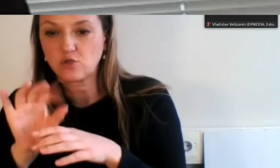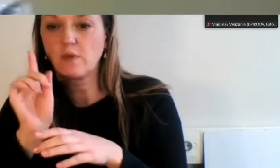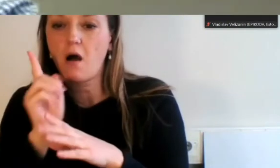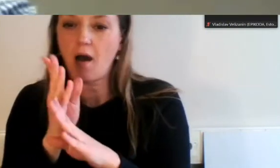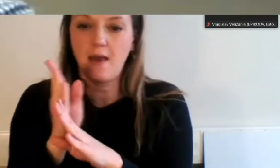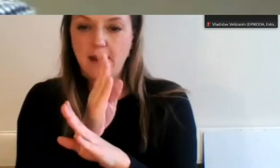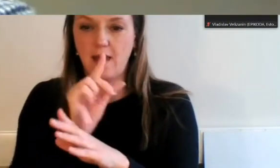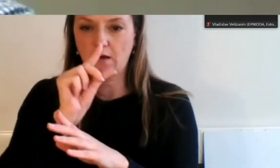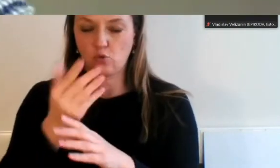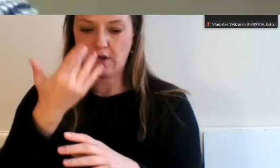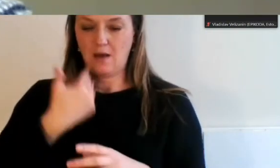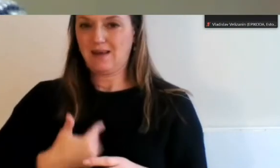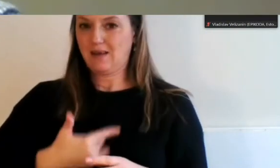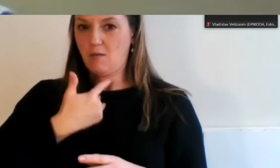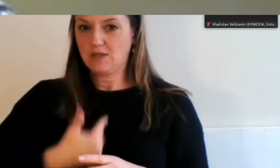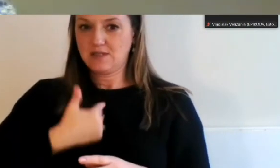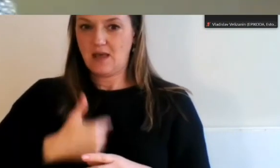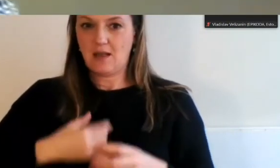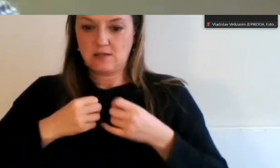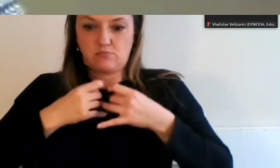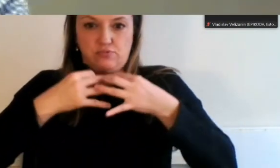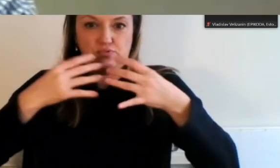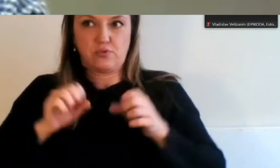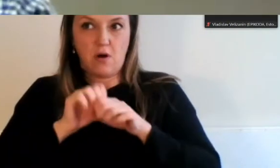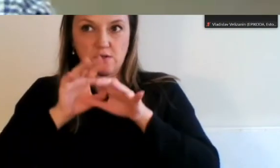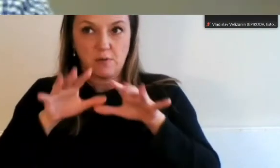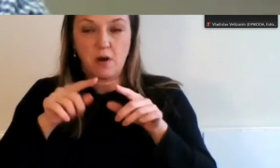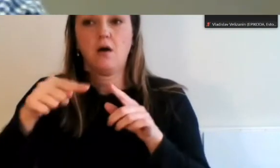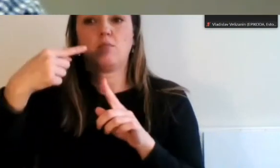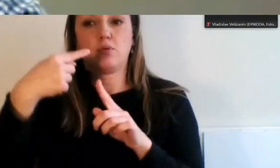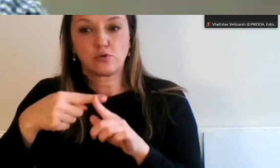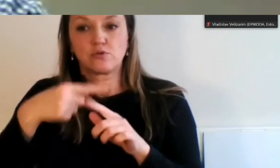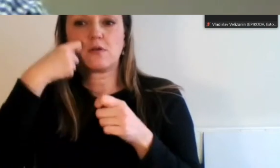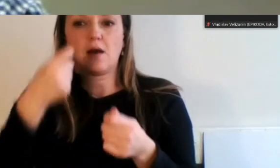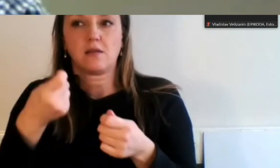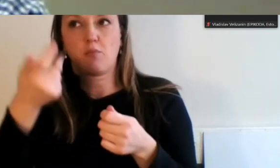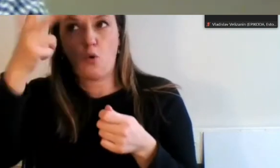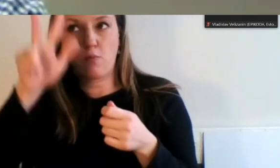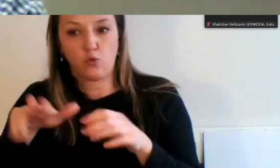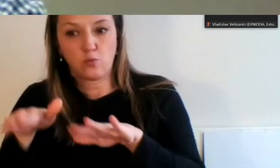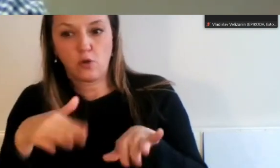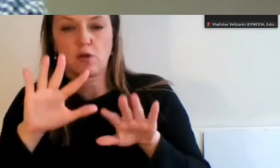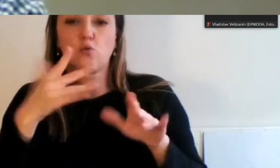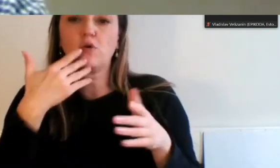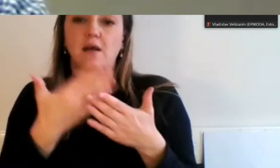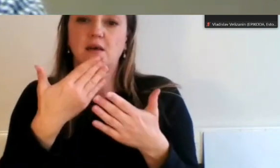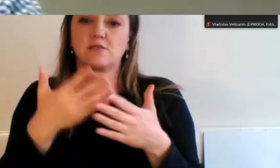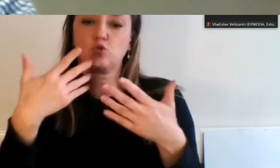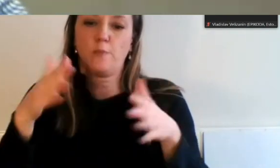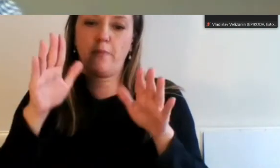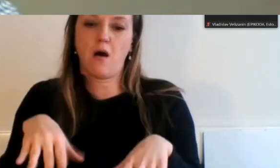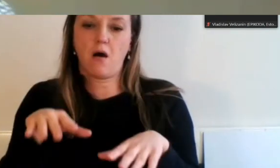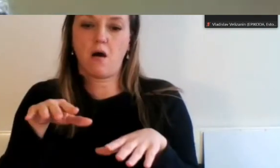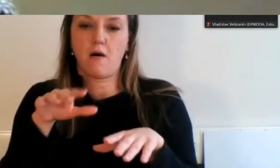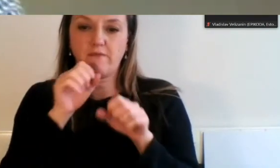Aitäh ja ma näen, et ka Liia on esitanud chati ühe küsimuse, et kas 3. doosi puhul on vajalik